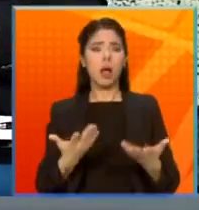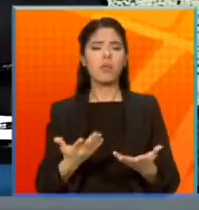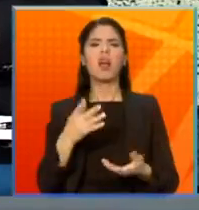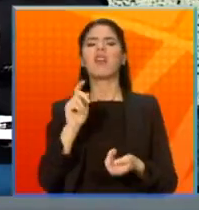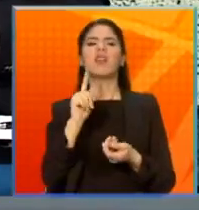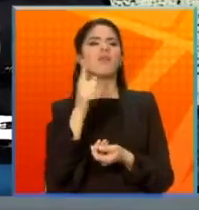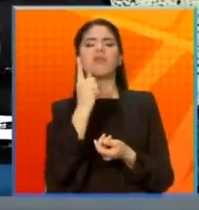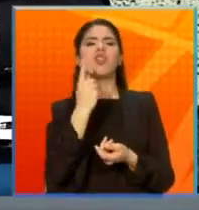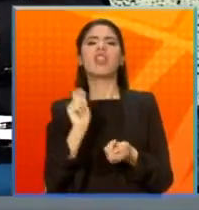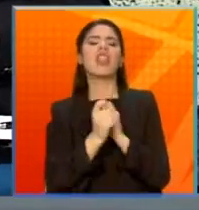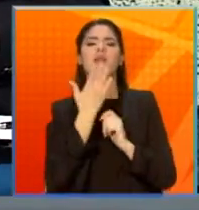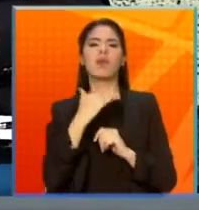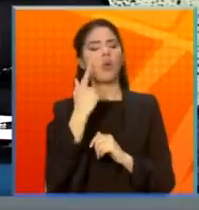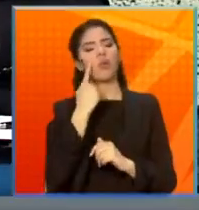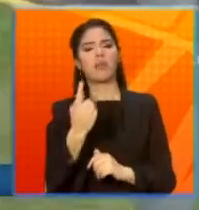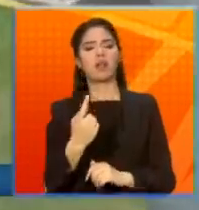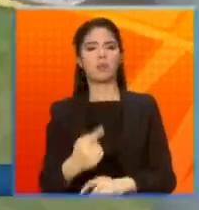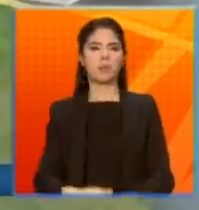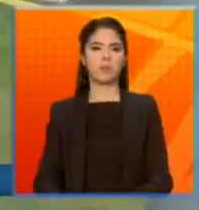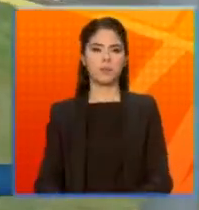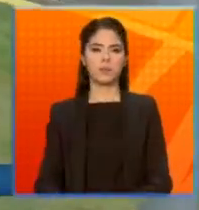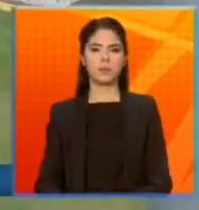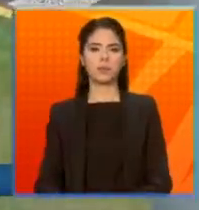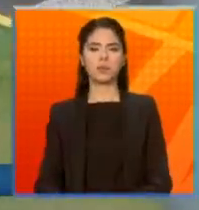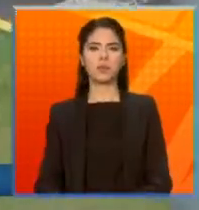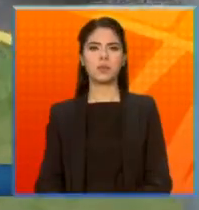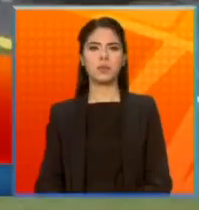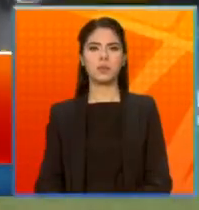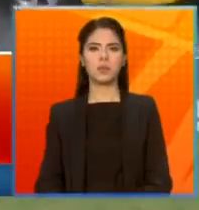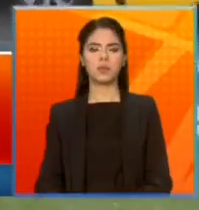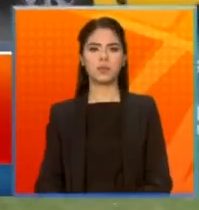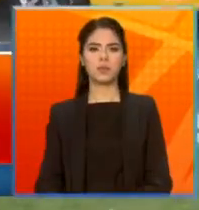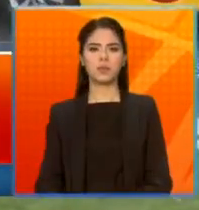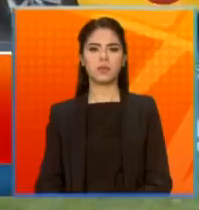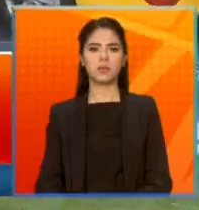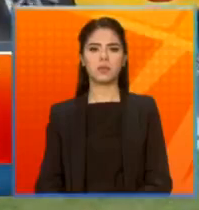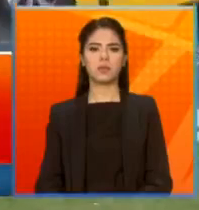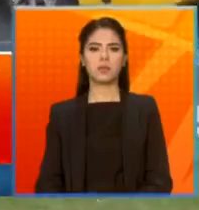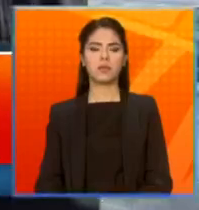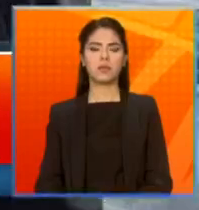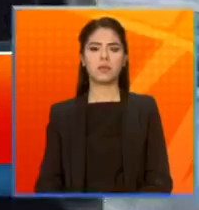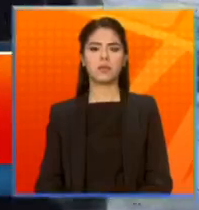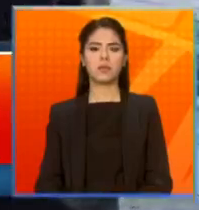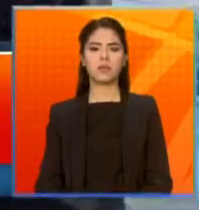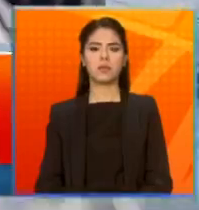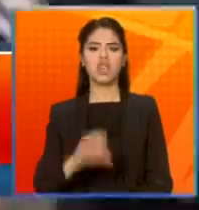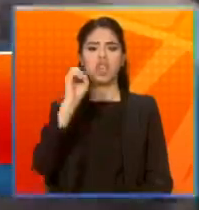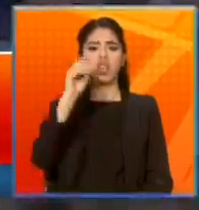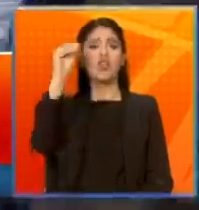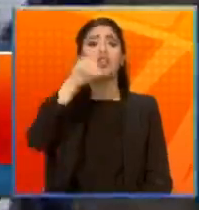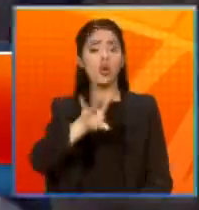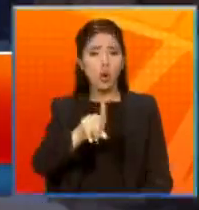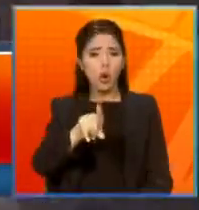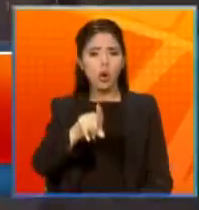çok da bir şey değişmemiş gibi. ışık koymazlarsa